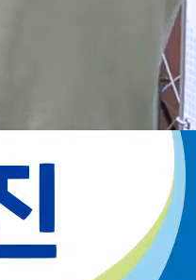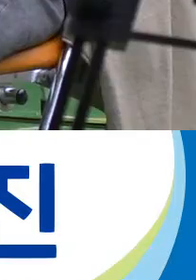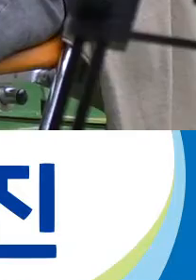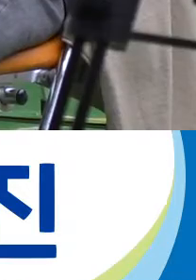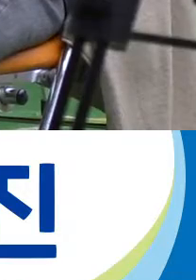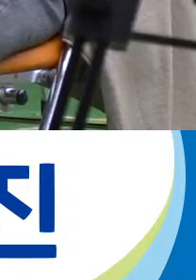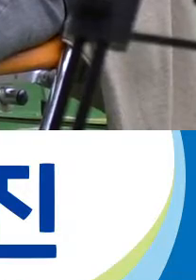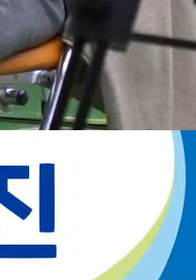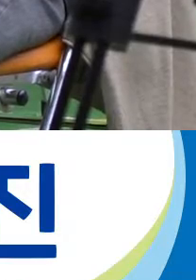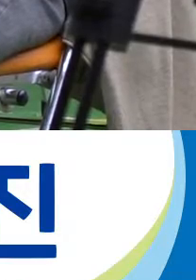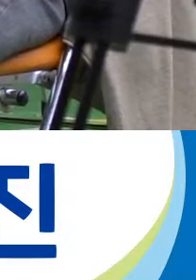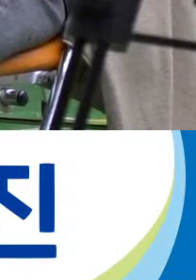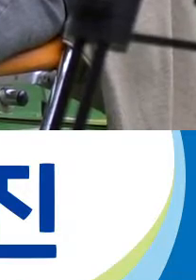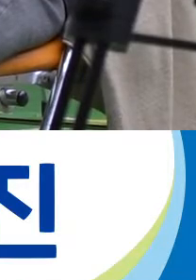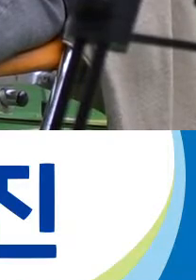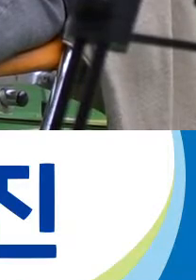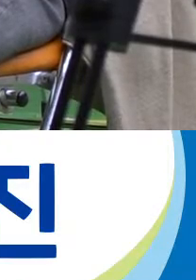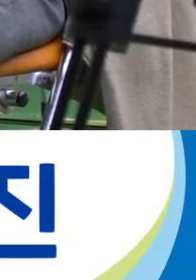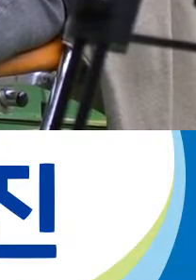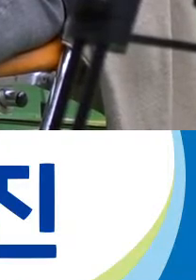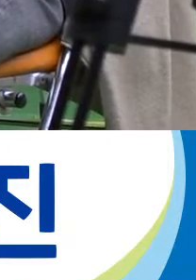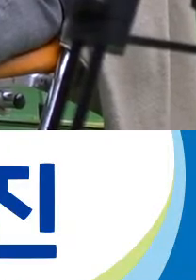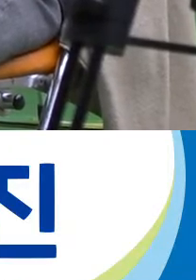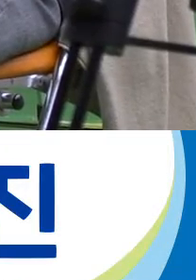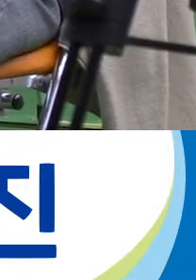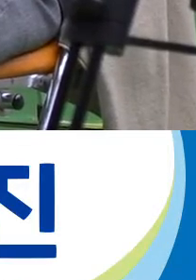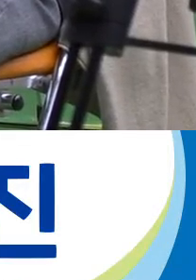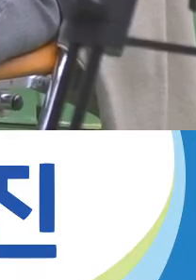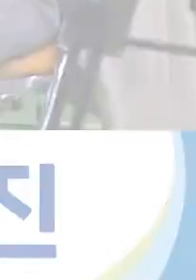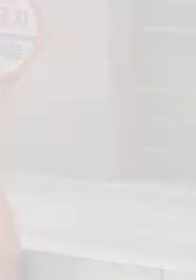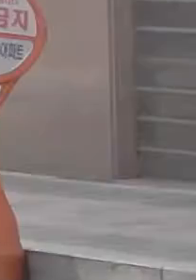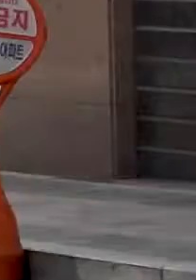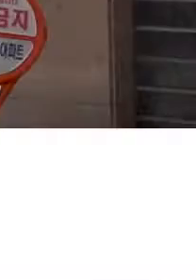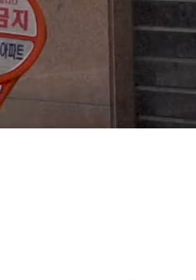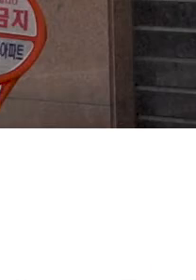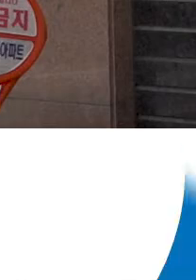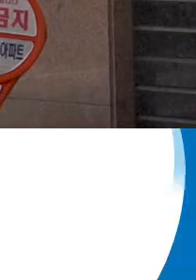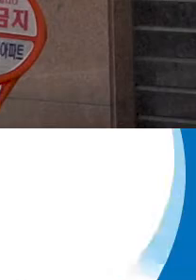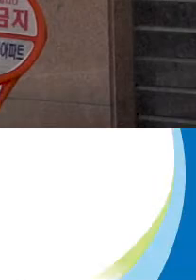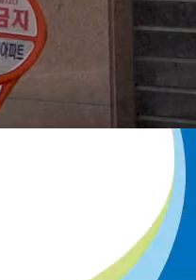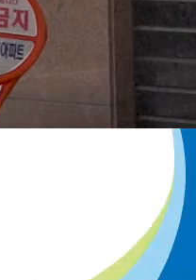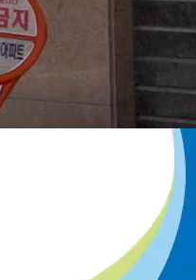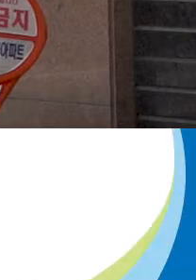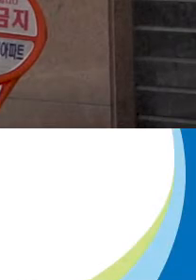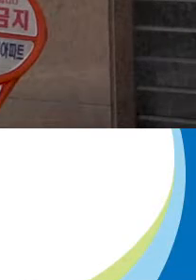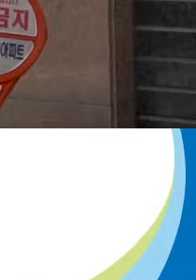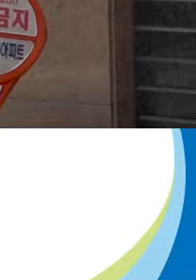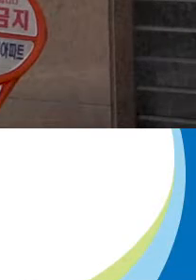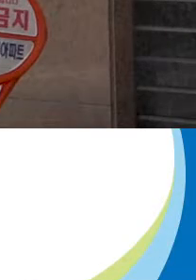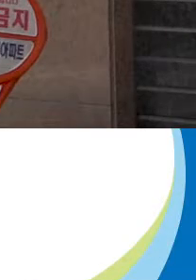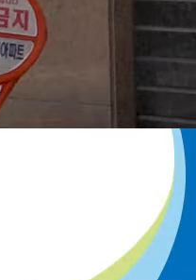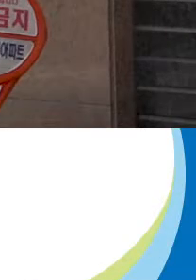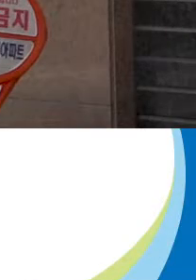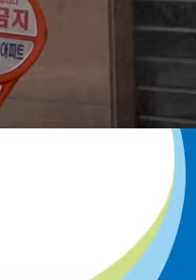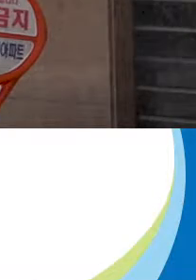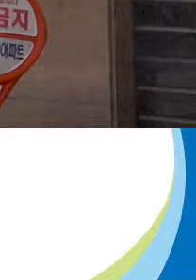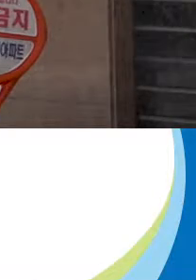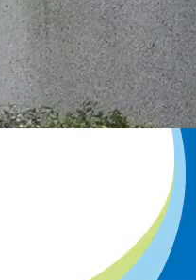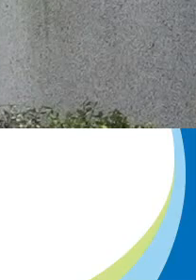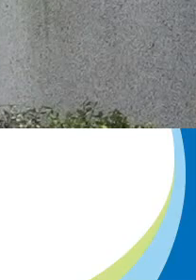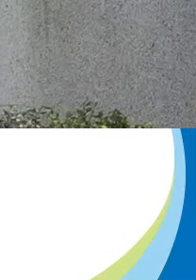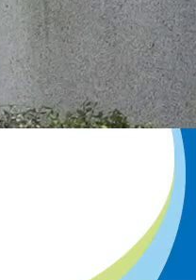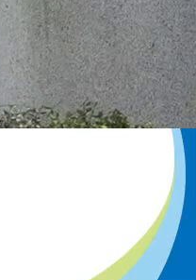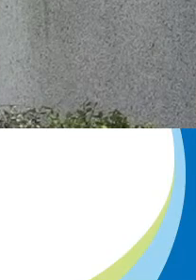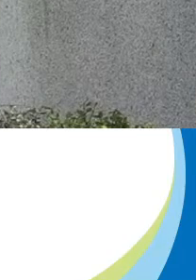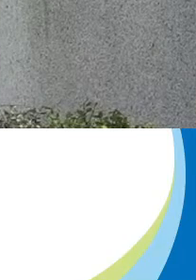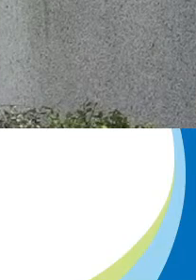양성 교육과정 청년취업 헤드 림의 교육생을 모집합니다 동 댕 부가 공동주택 경비 노동자의 더 나은